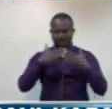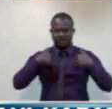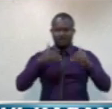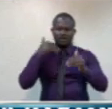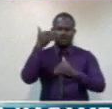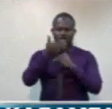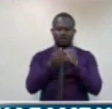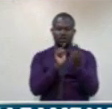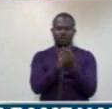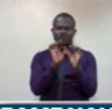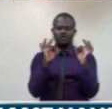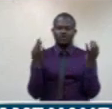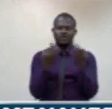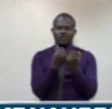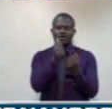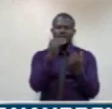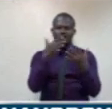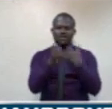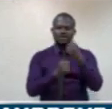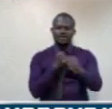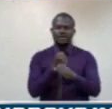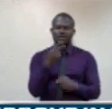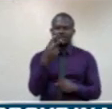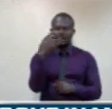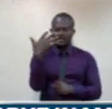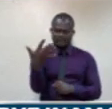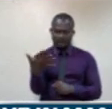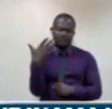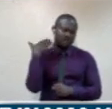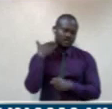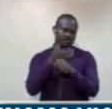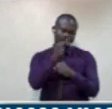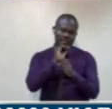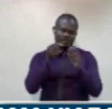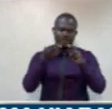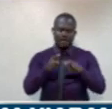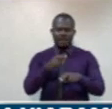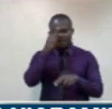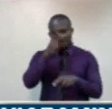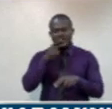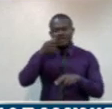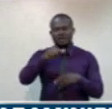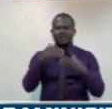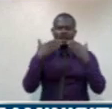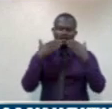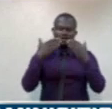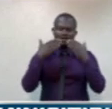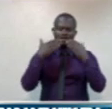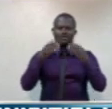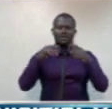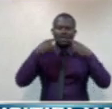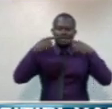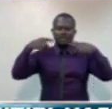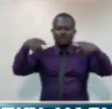nyuma yo kubonana n'umuryango we hashize imyaka igera kuri 25 genocide yakorewe abatutsi baye ababyeyi be bashima itangazamakuru